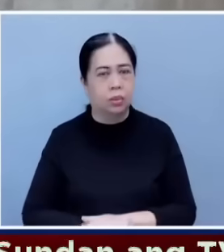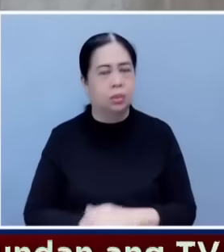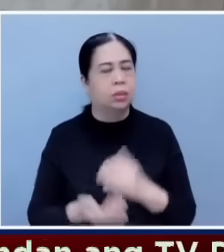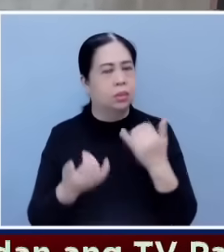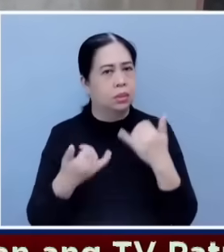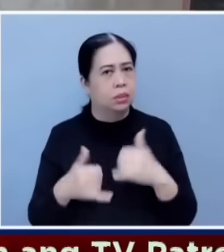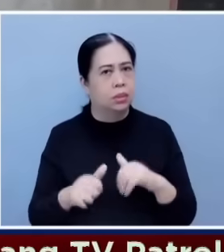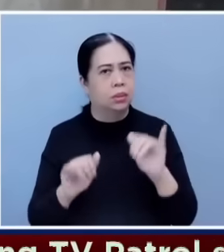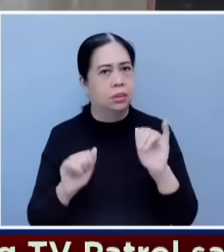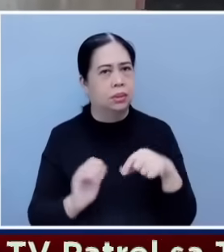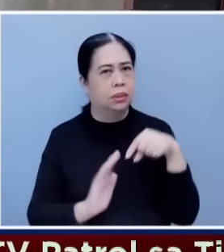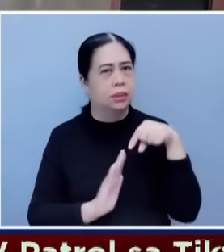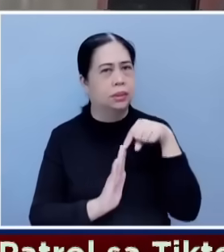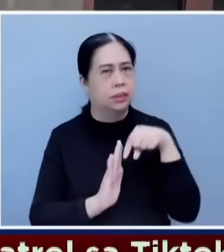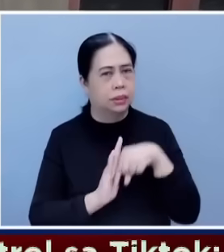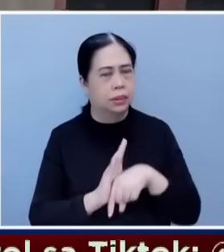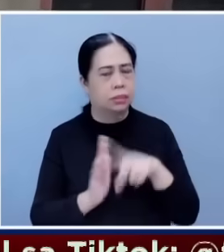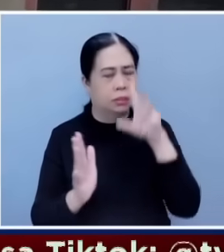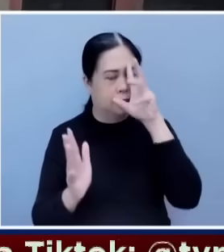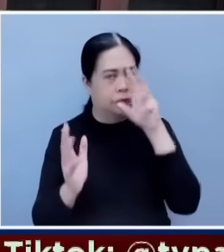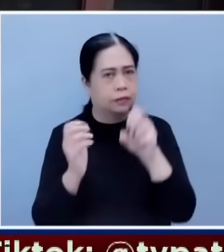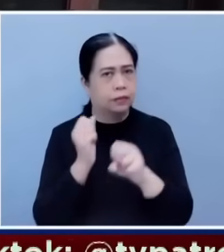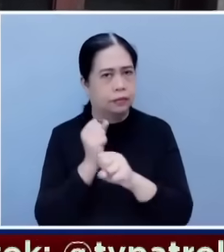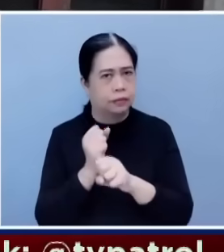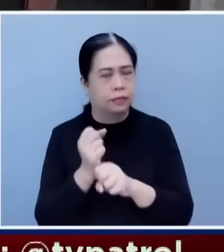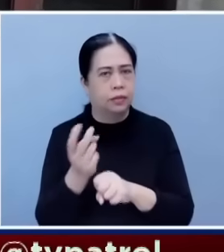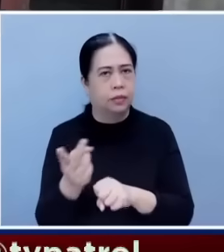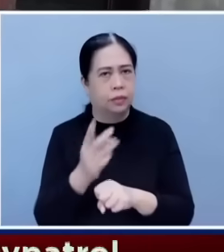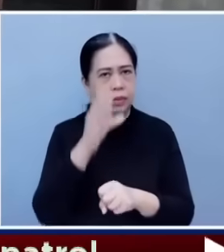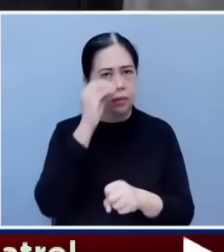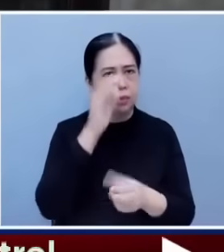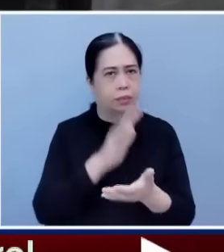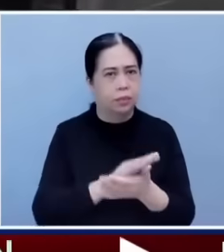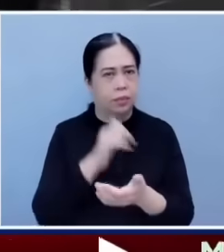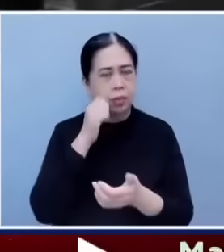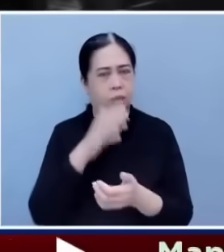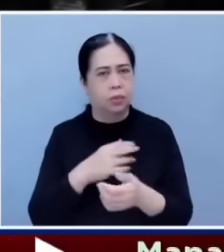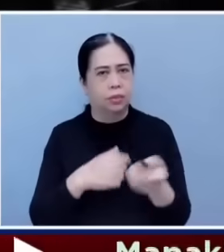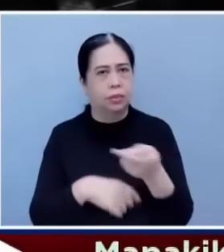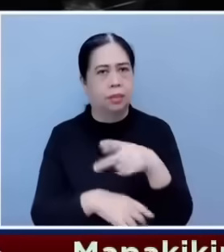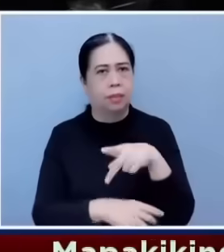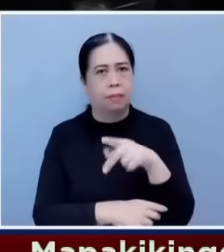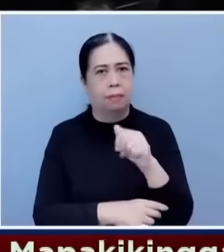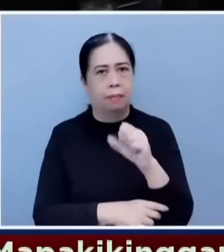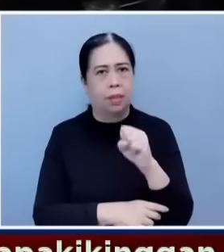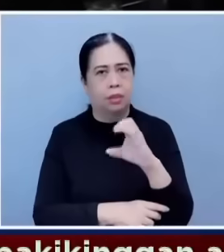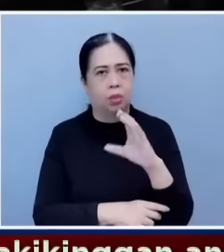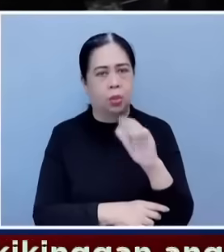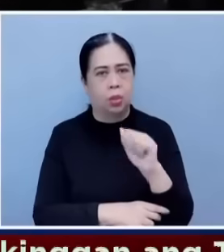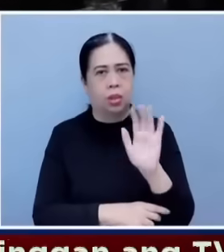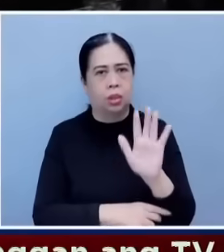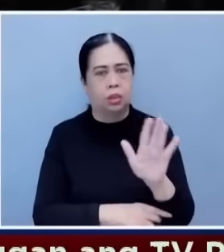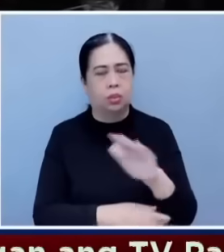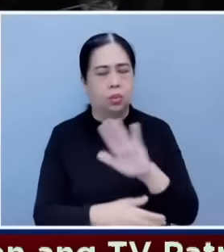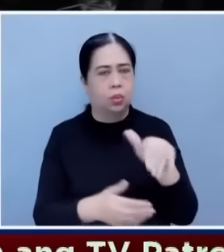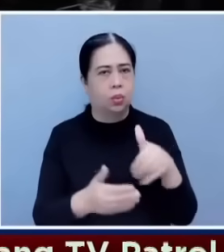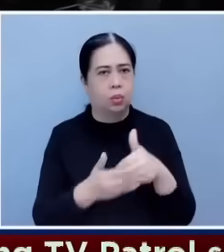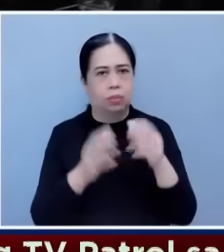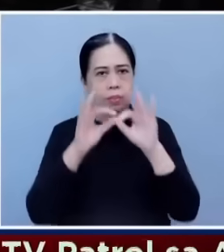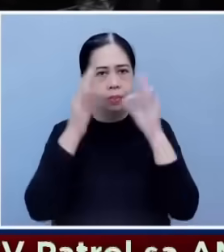mananatiling malalim ang pananampalatay sa Diyos na mag-asawang Paskwa at ang kanilang buong